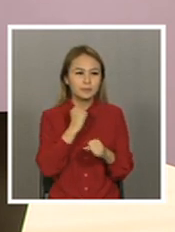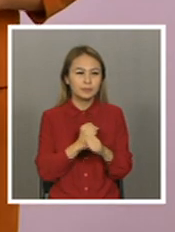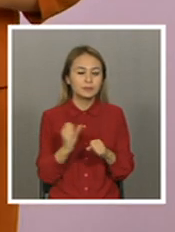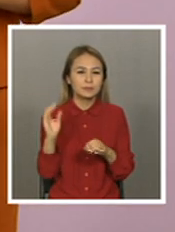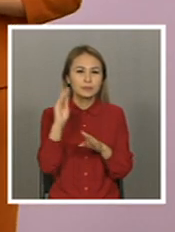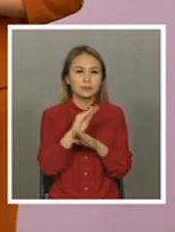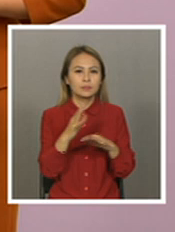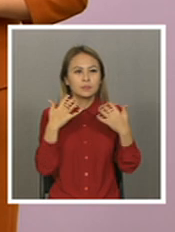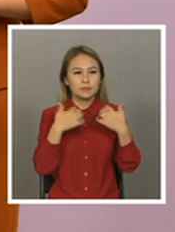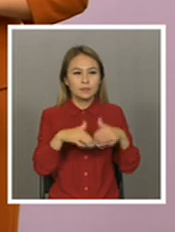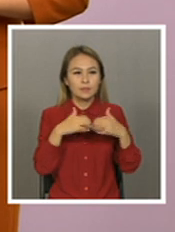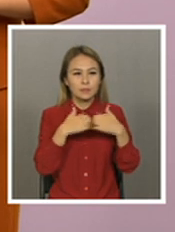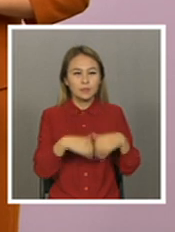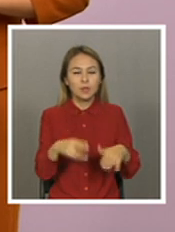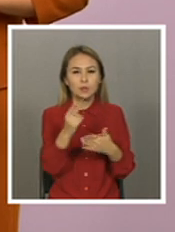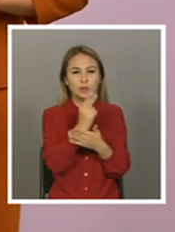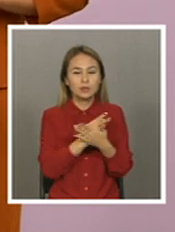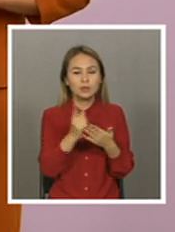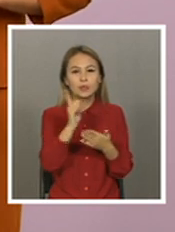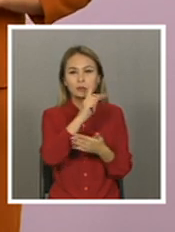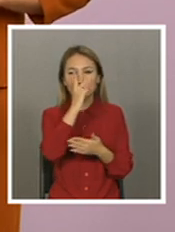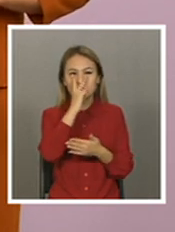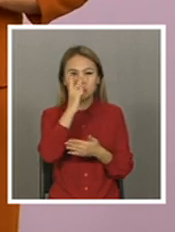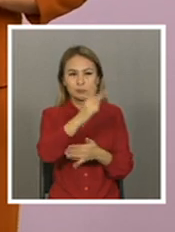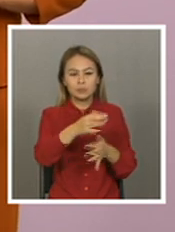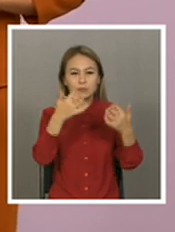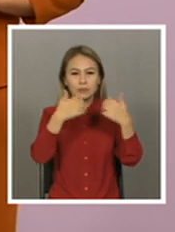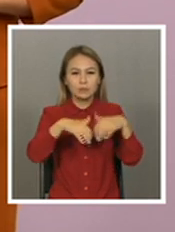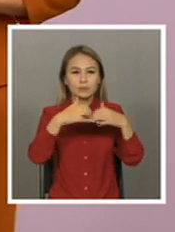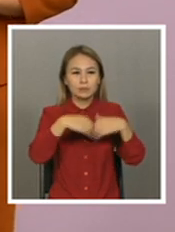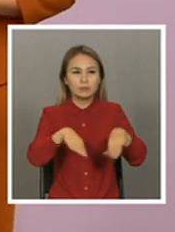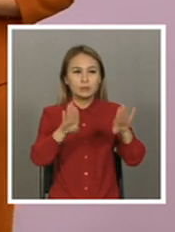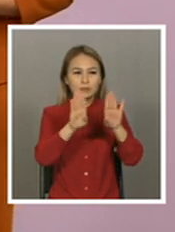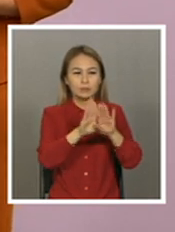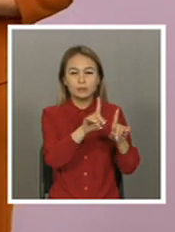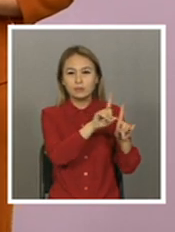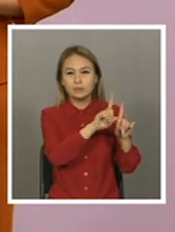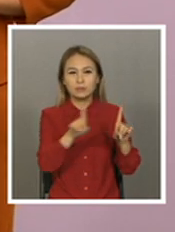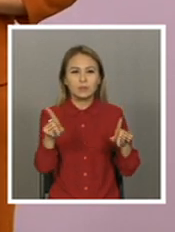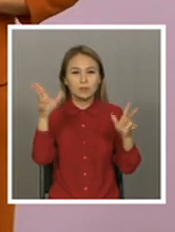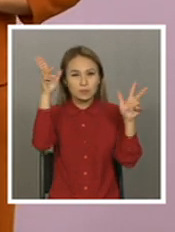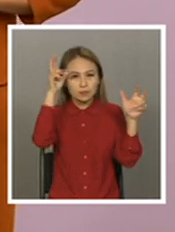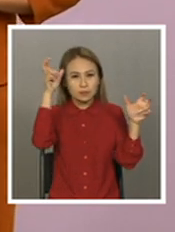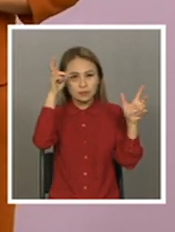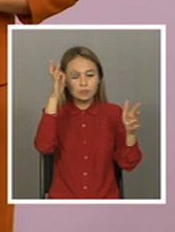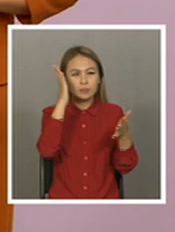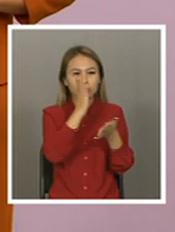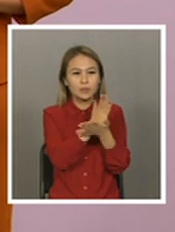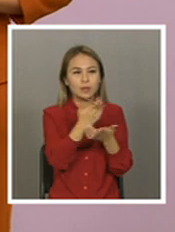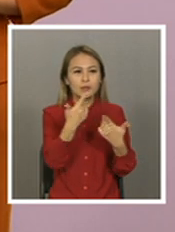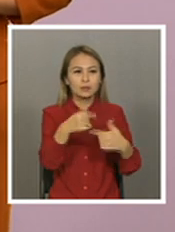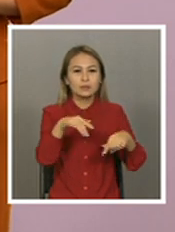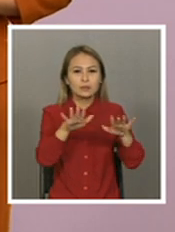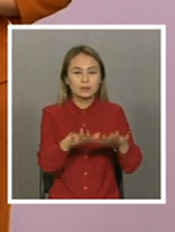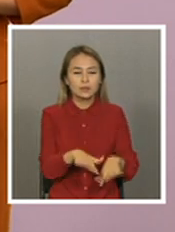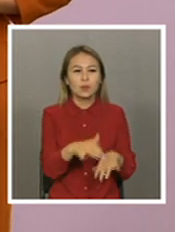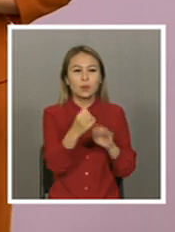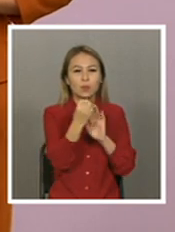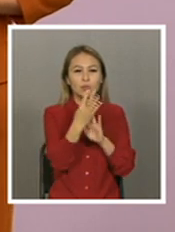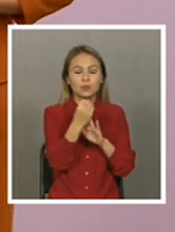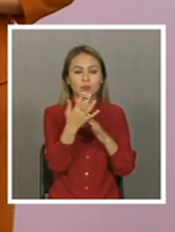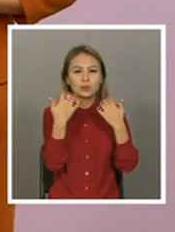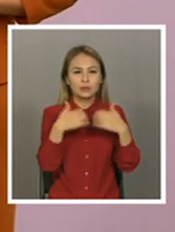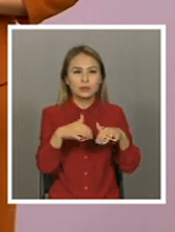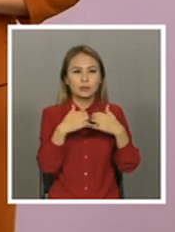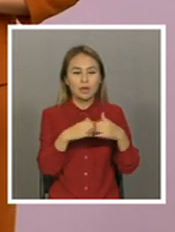шығарыңдар. Суреттен не көріп тұрмыз, балалар? Сандық сәуленің бойында көжек отыр. Көжек қай санда отыр? 14 санда.